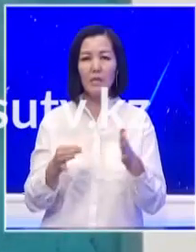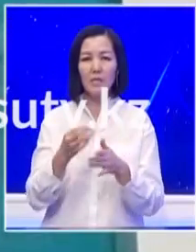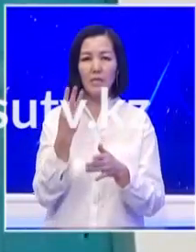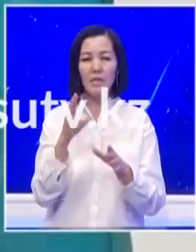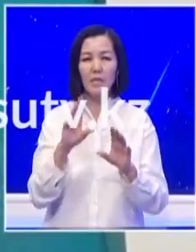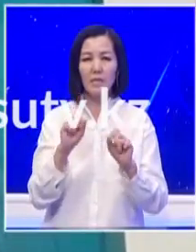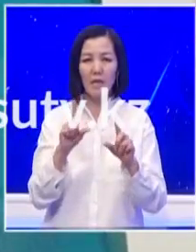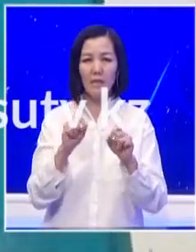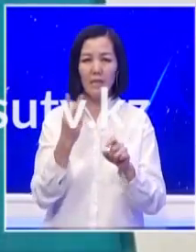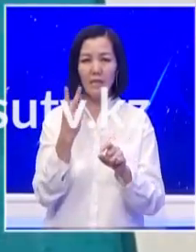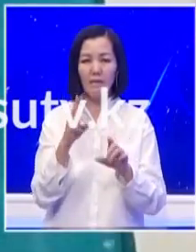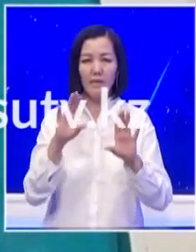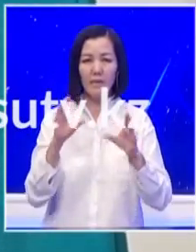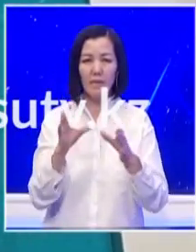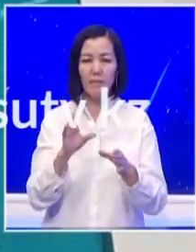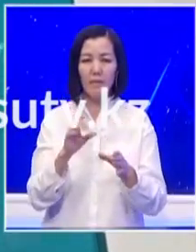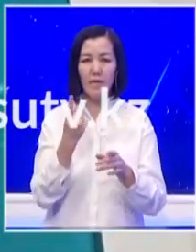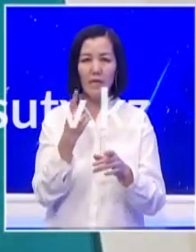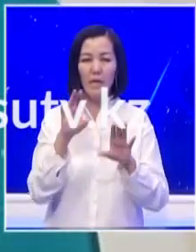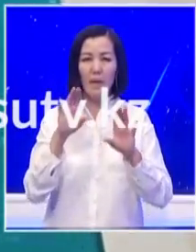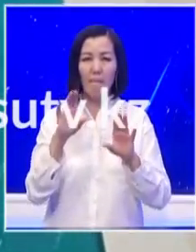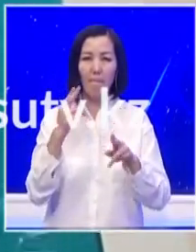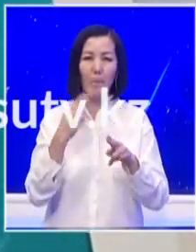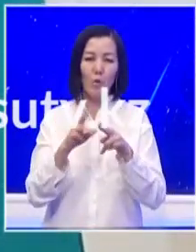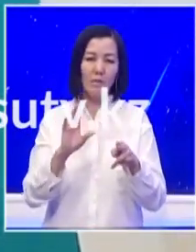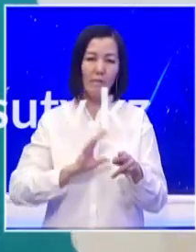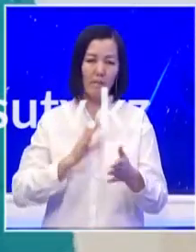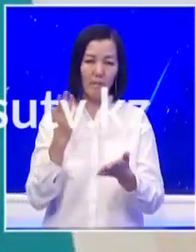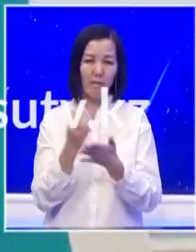3 золотых, 2 серебряных и 1 бронзовая медали.